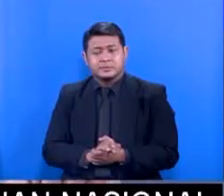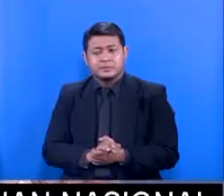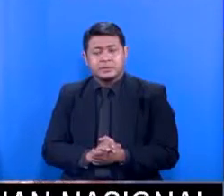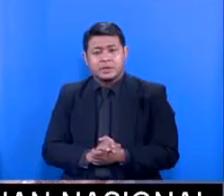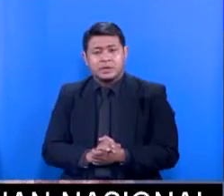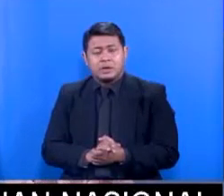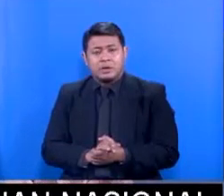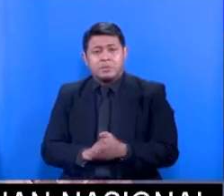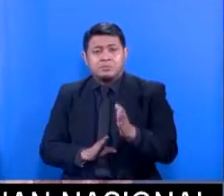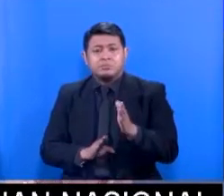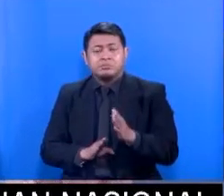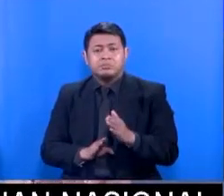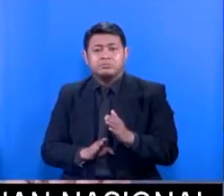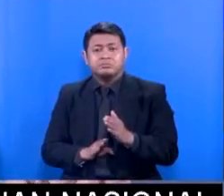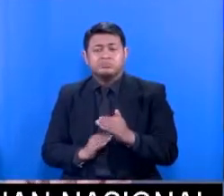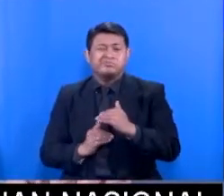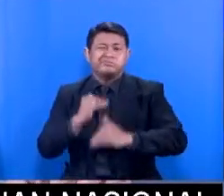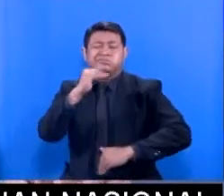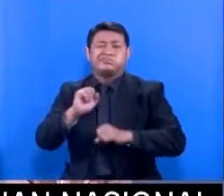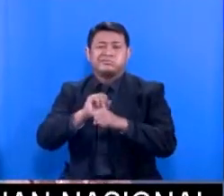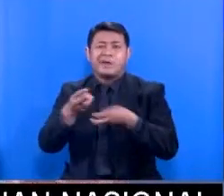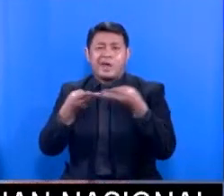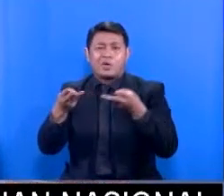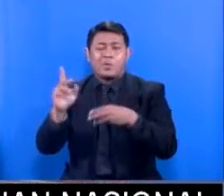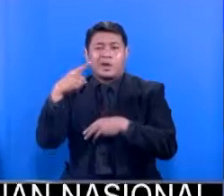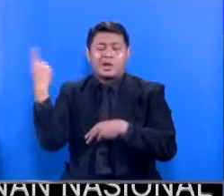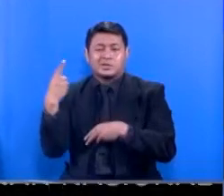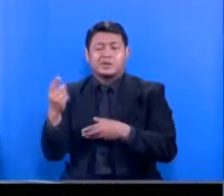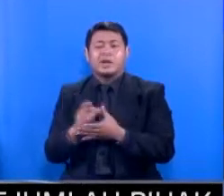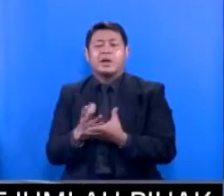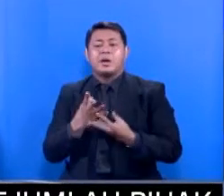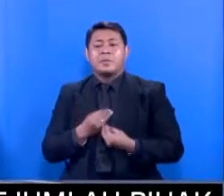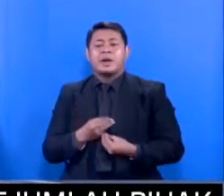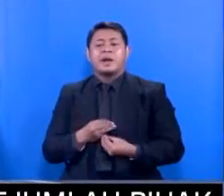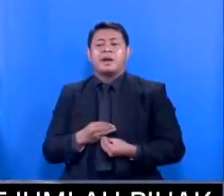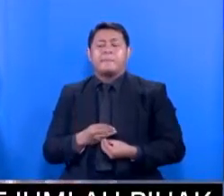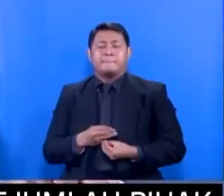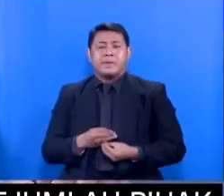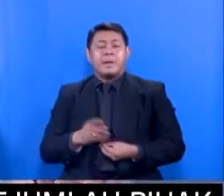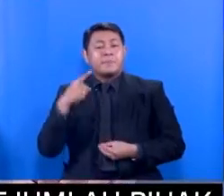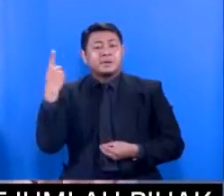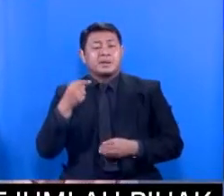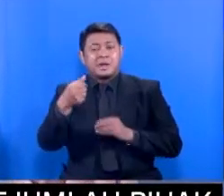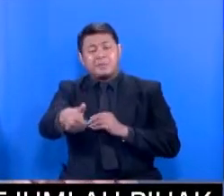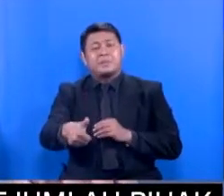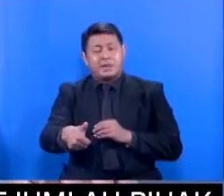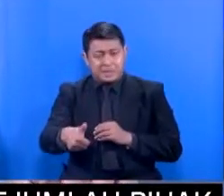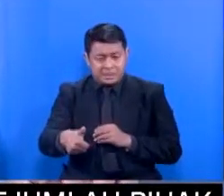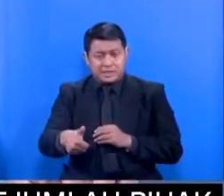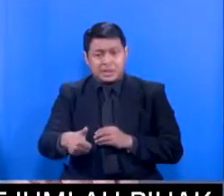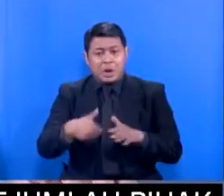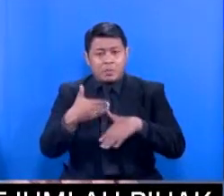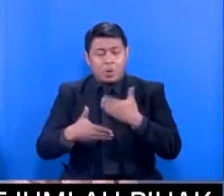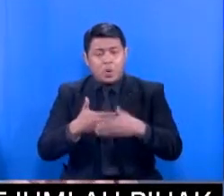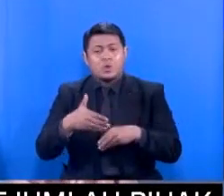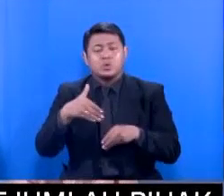Menggenjot perekonomian nasional, Menteri Perindustrian mengharapkan pemerintah dan BUMN dapat membeli pada produk dalam negeri dan mengurangi ketergantungan